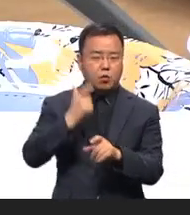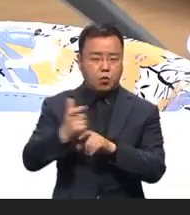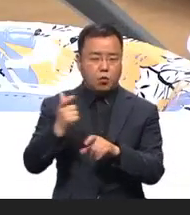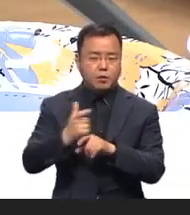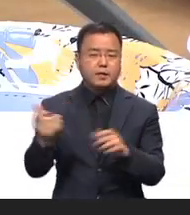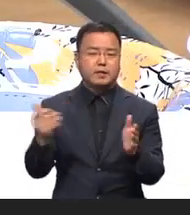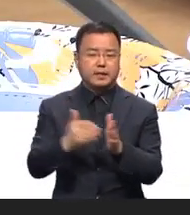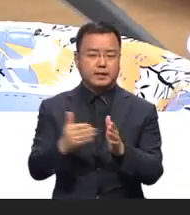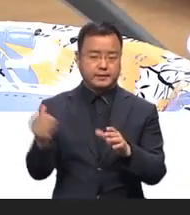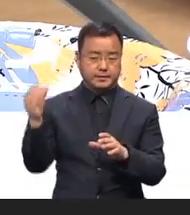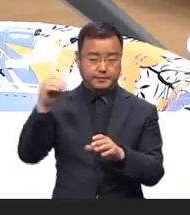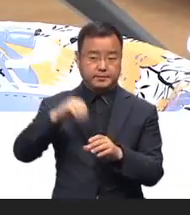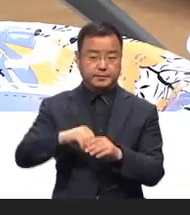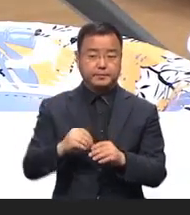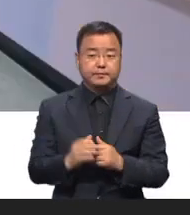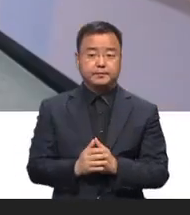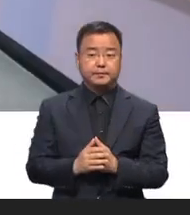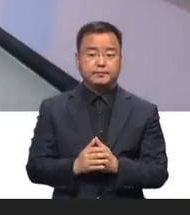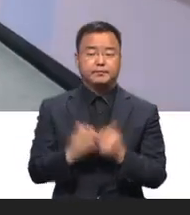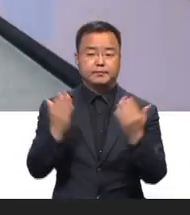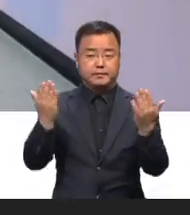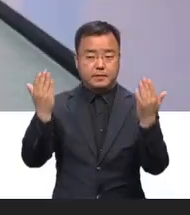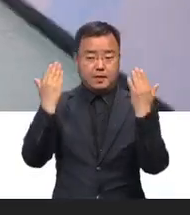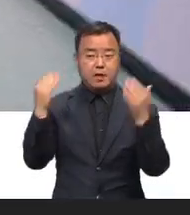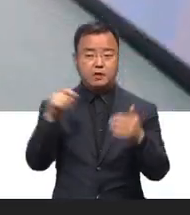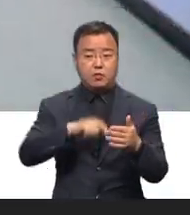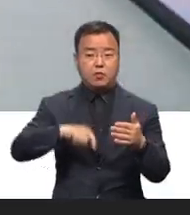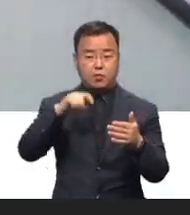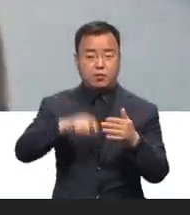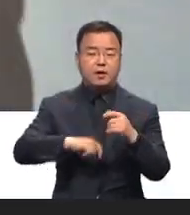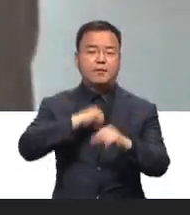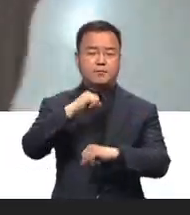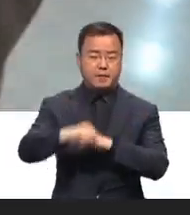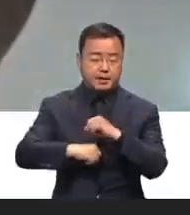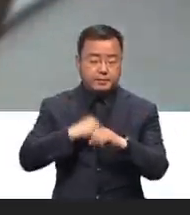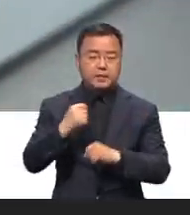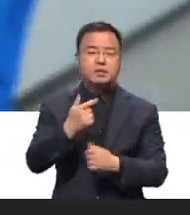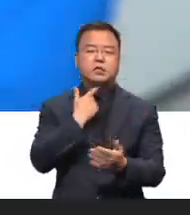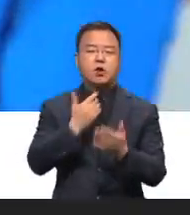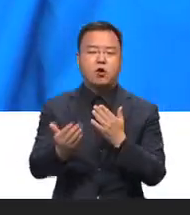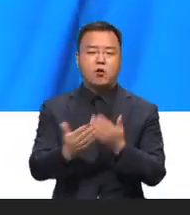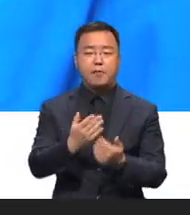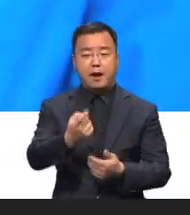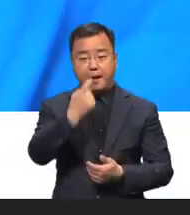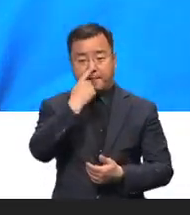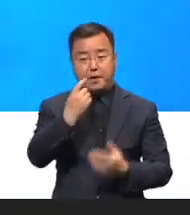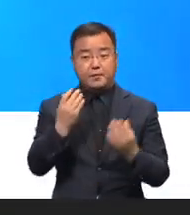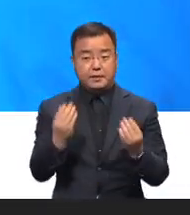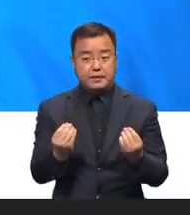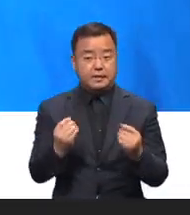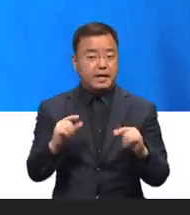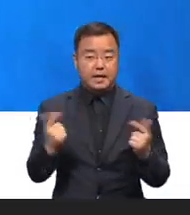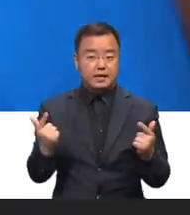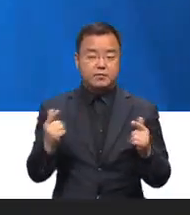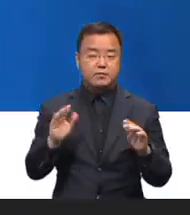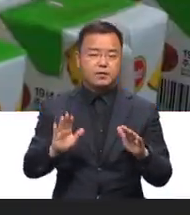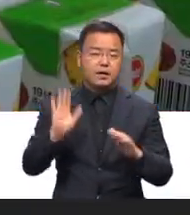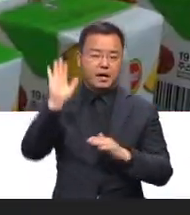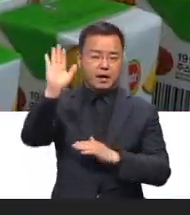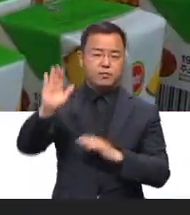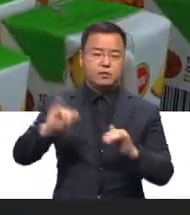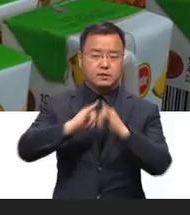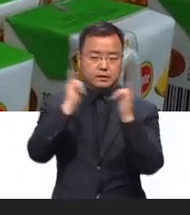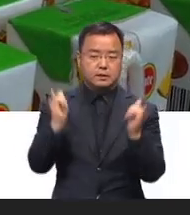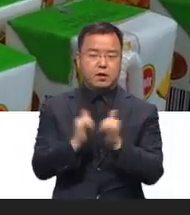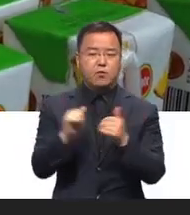충분히 담아냈습니다. 학교 안에서 마음껏 경험하고 배우는 데서 그치지 않고 앞으로 사회에서